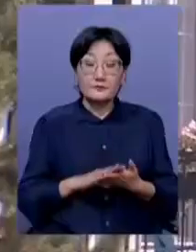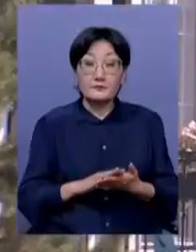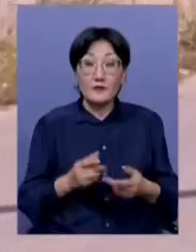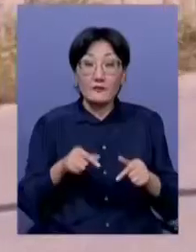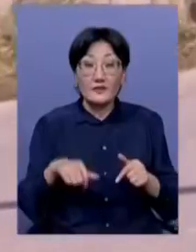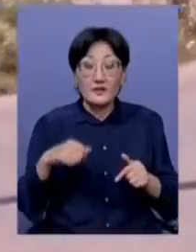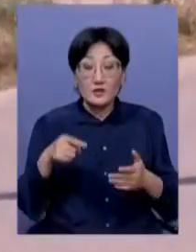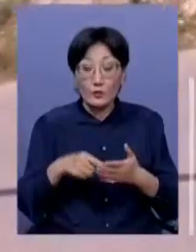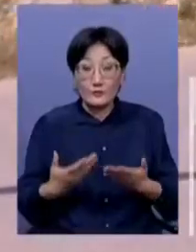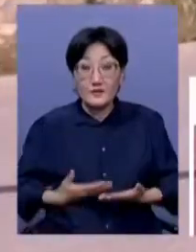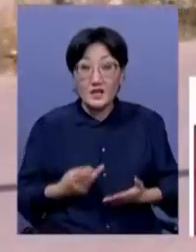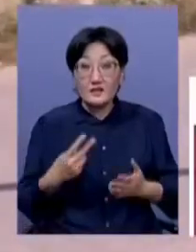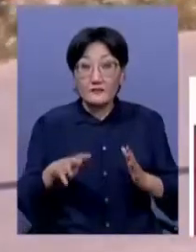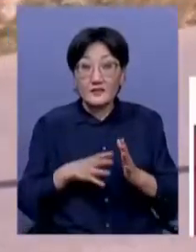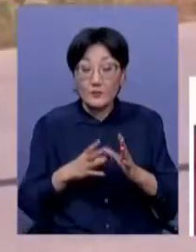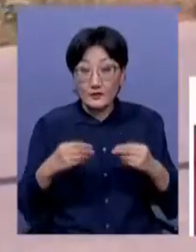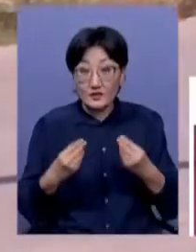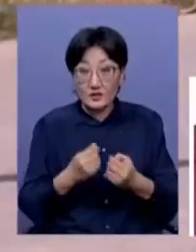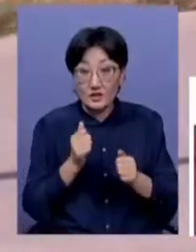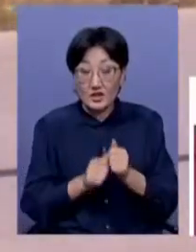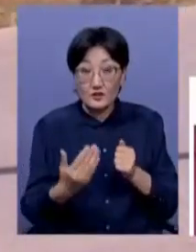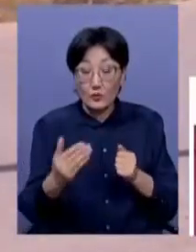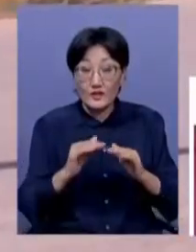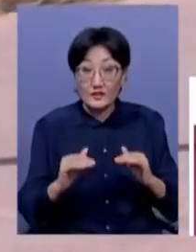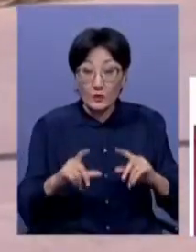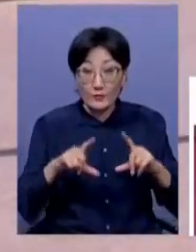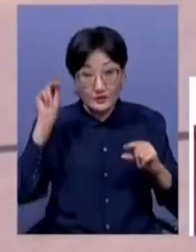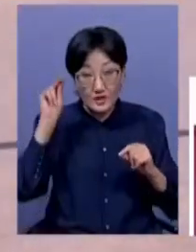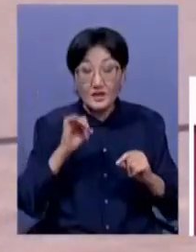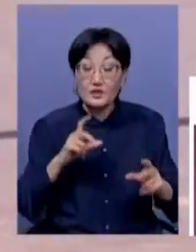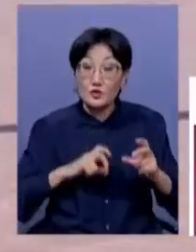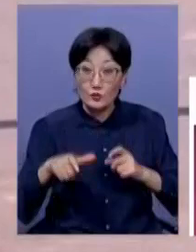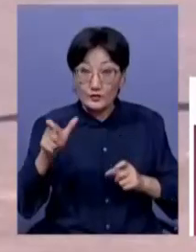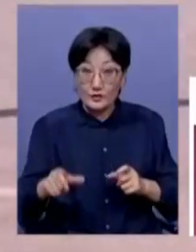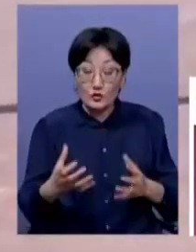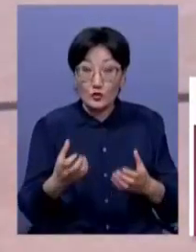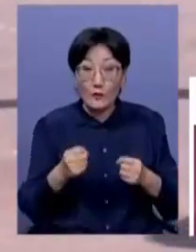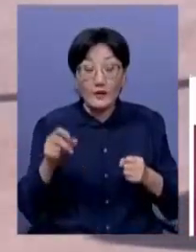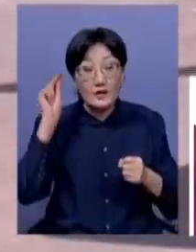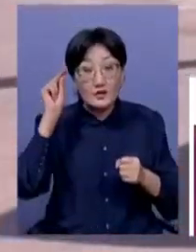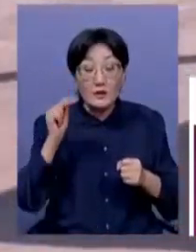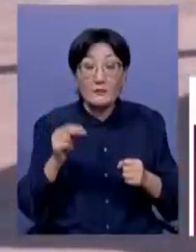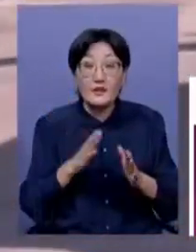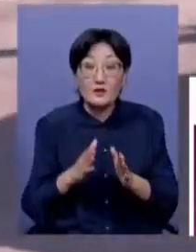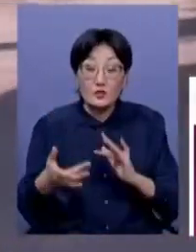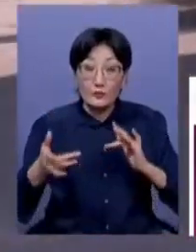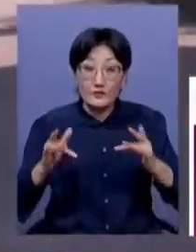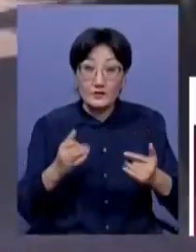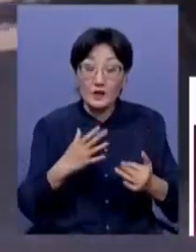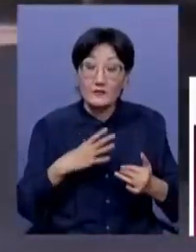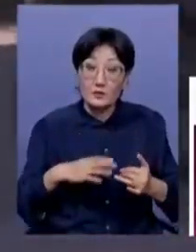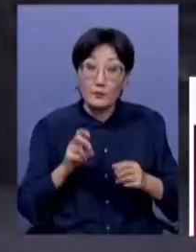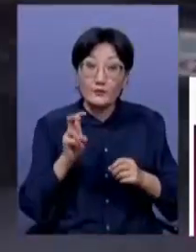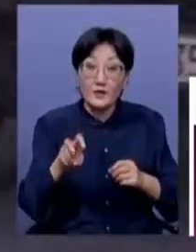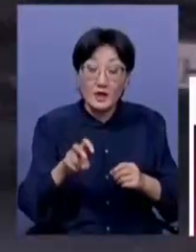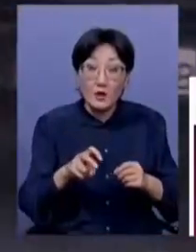этом городке проживает 29 семей. В каждой из них есть дети, школьники и студенты. Чтобы получить образование в режиме онлайн, они вынуждены